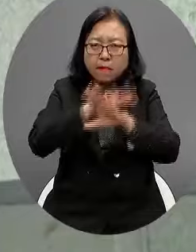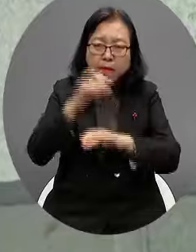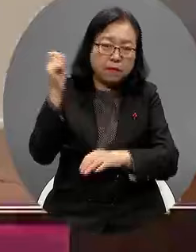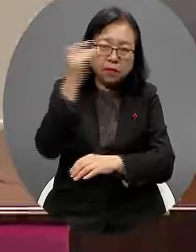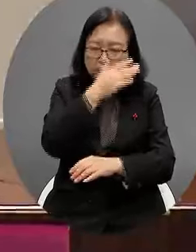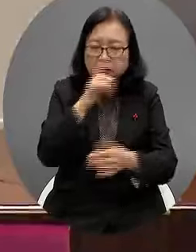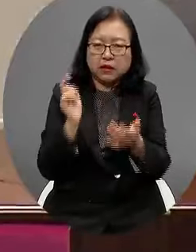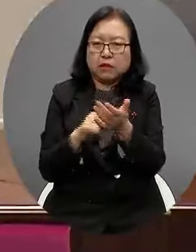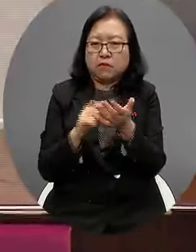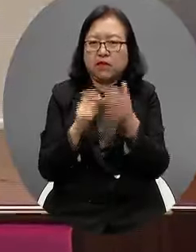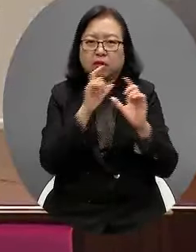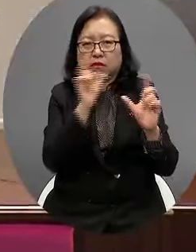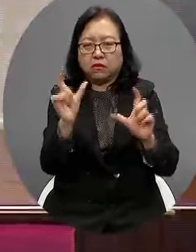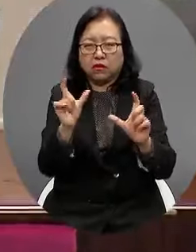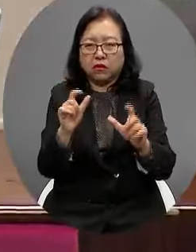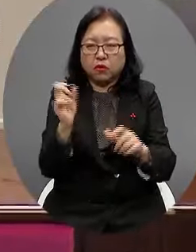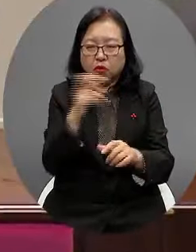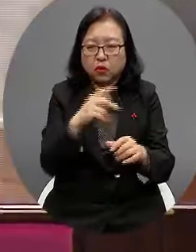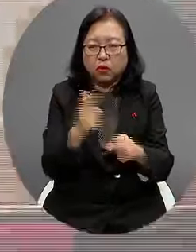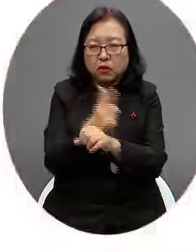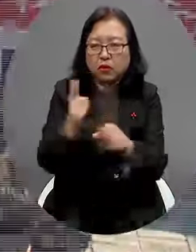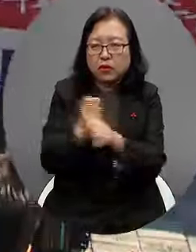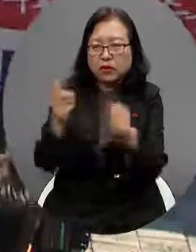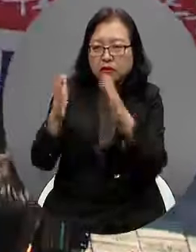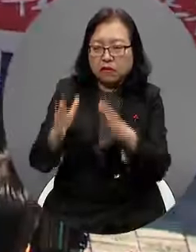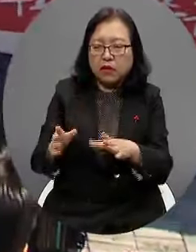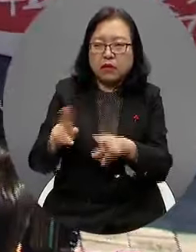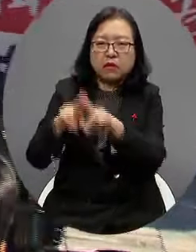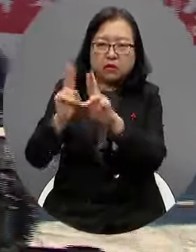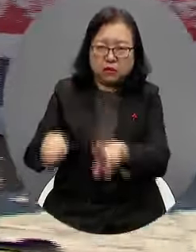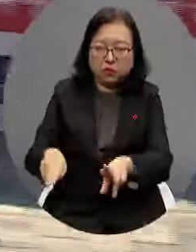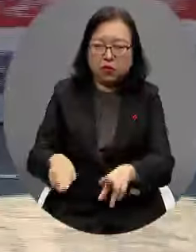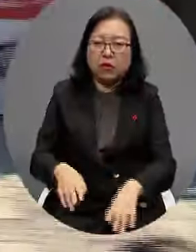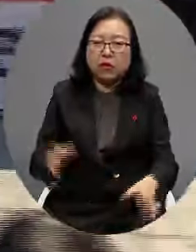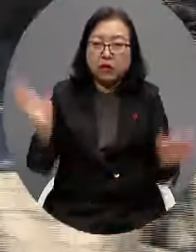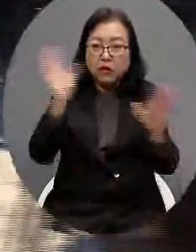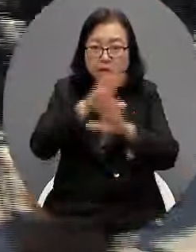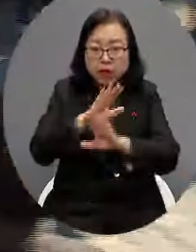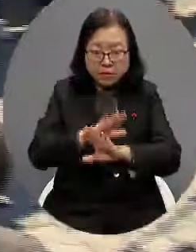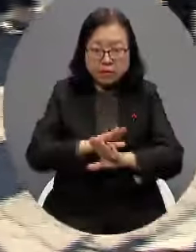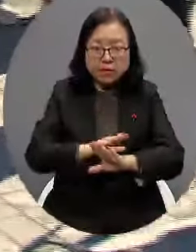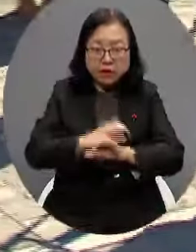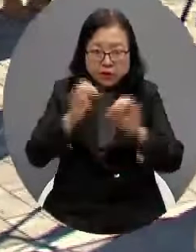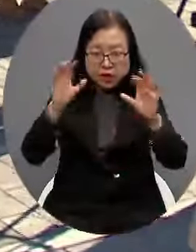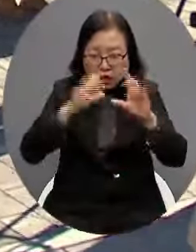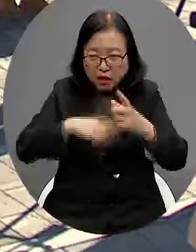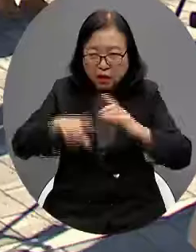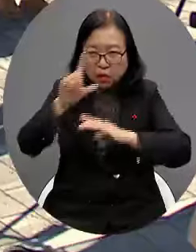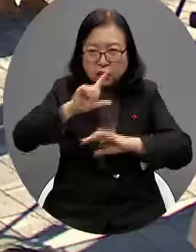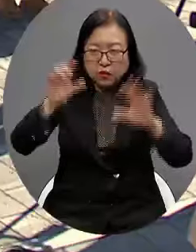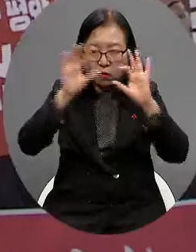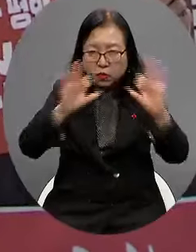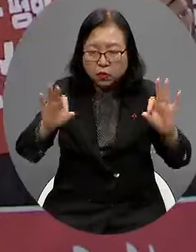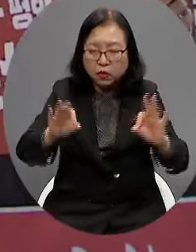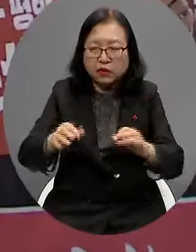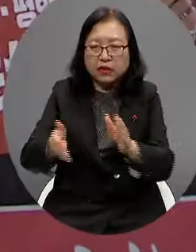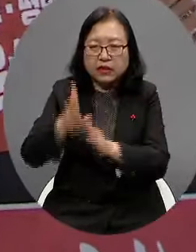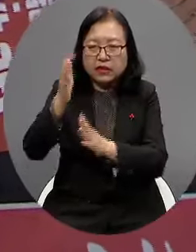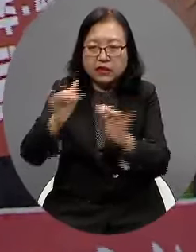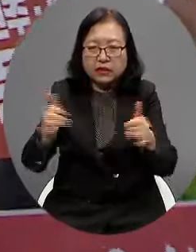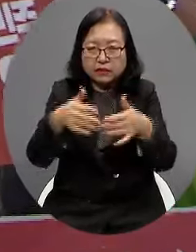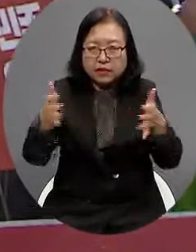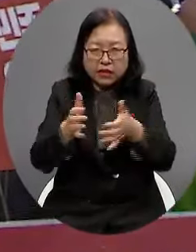선포와 시간만의 해제 밤새 촌극을 지켜본 18개 충북 시민사회 단체는